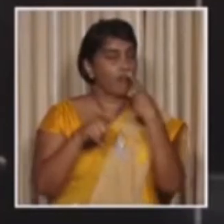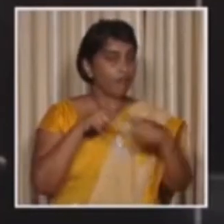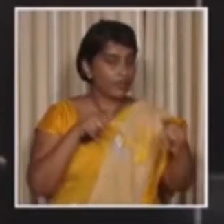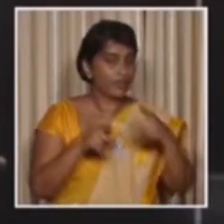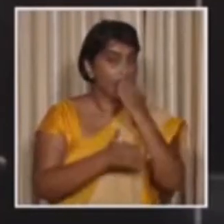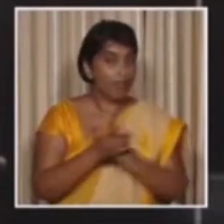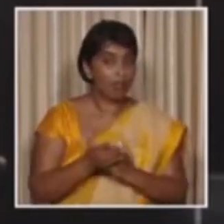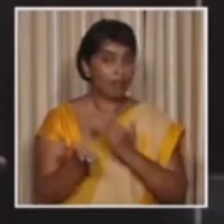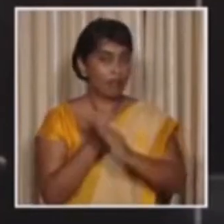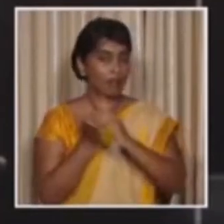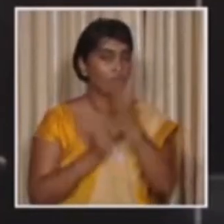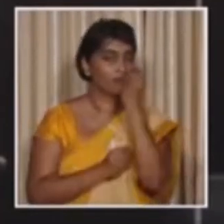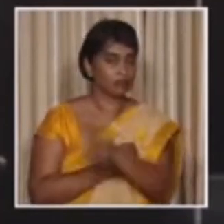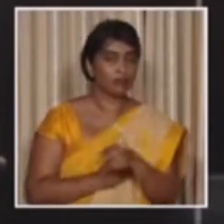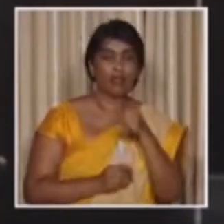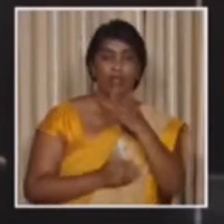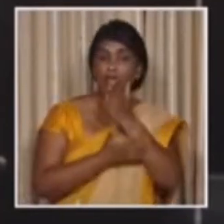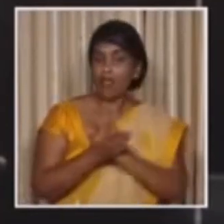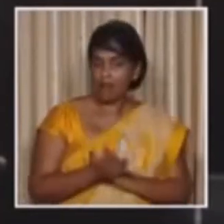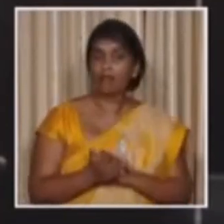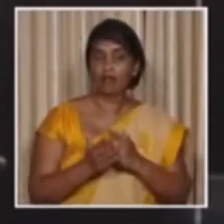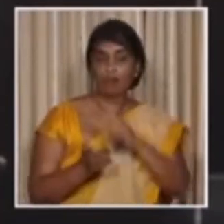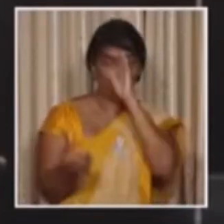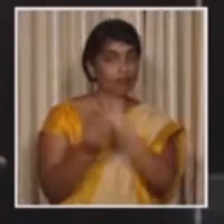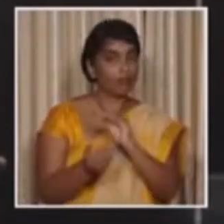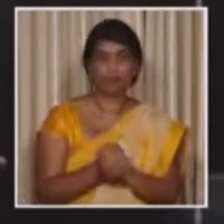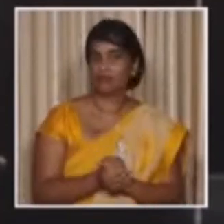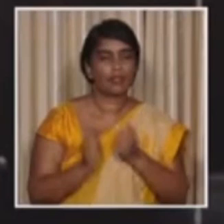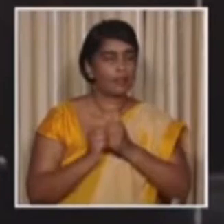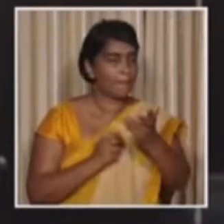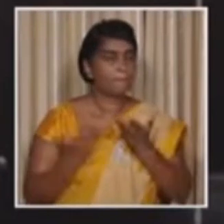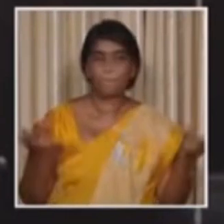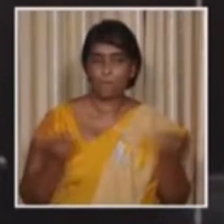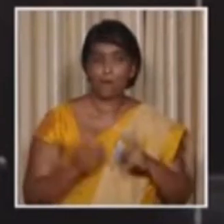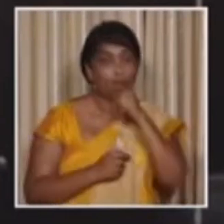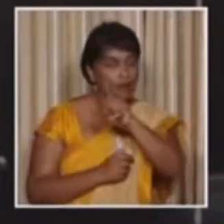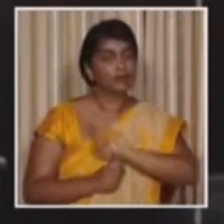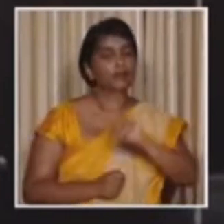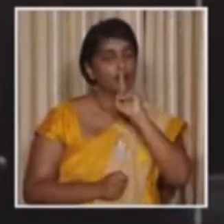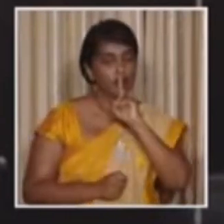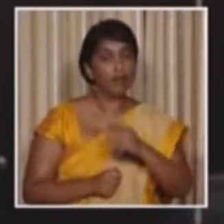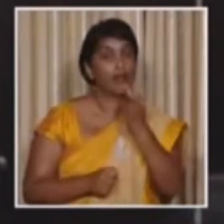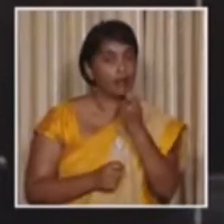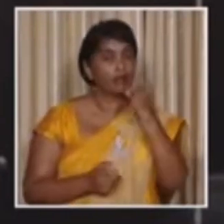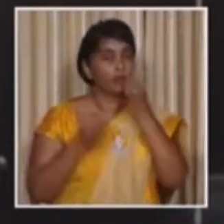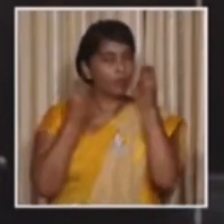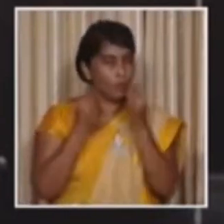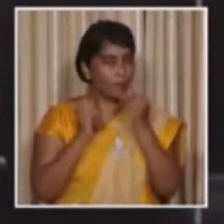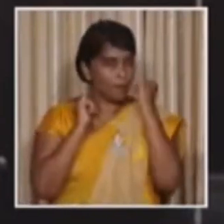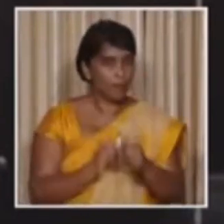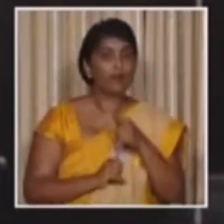කොටසකට විතරක් සහන දීලා කොටසක් විතරක් ආරක්ෂා කරන්න ඉඩ දෙන්න බෑ. ඔබතුමාගෙන් ඉල්ලා සිටිය ආර්ථික අපරාධ